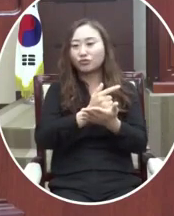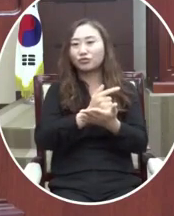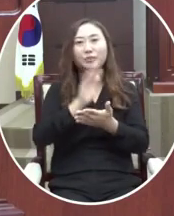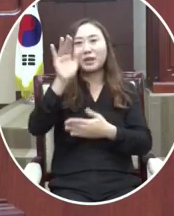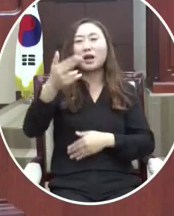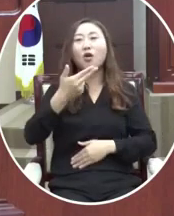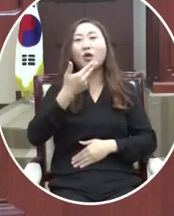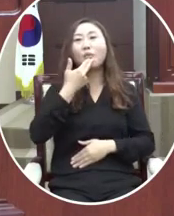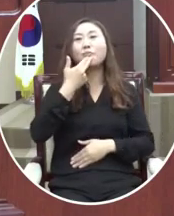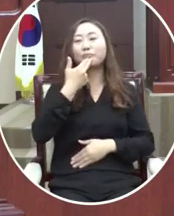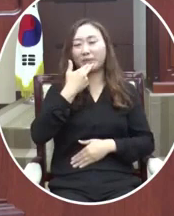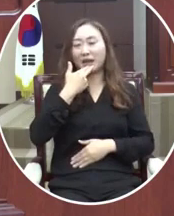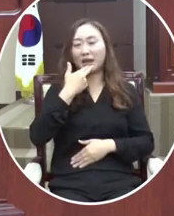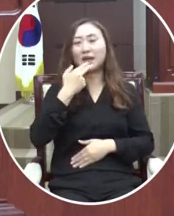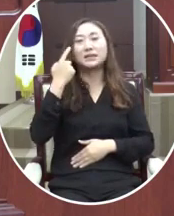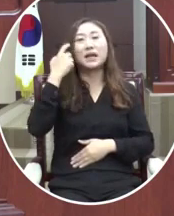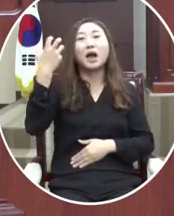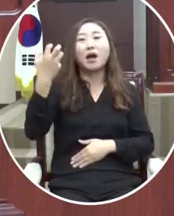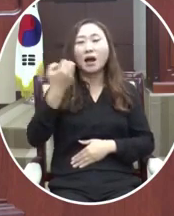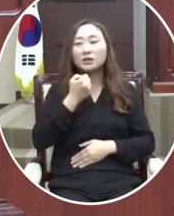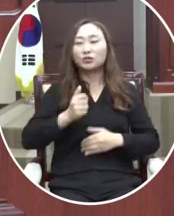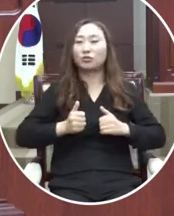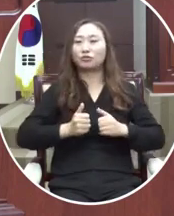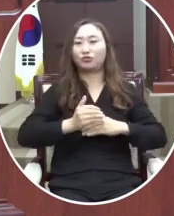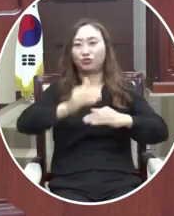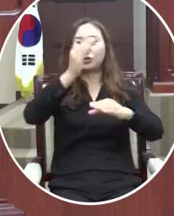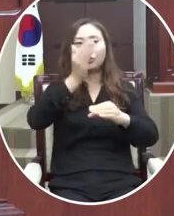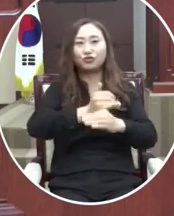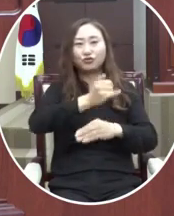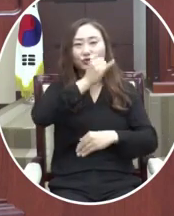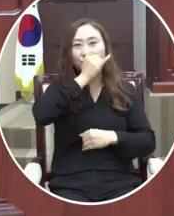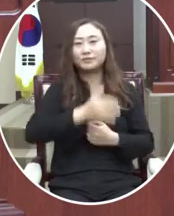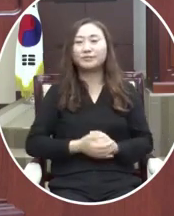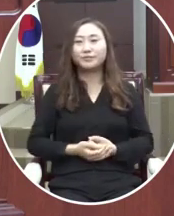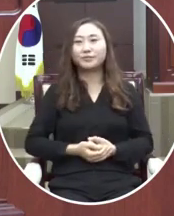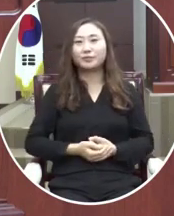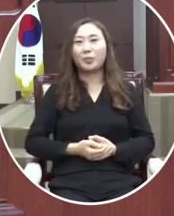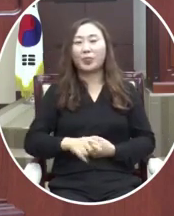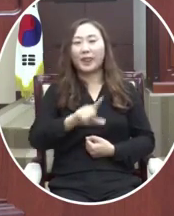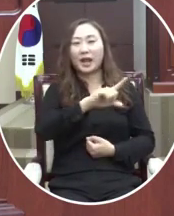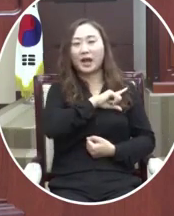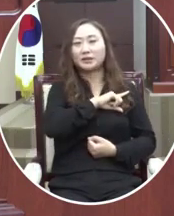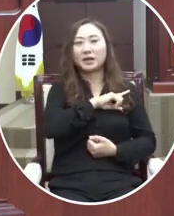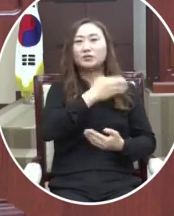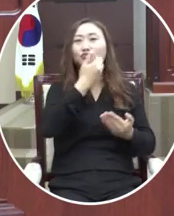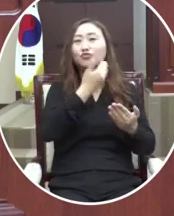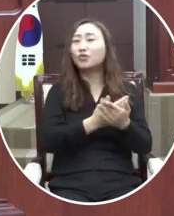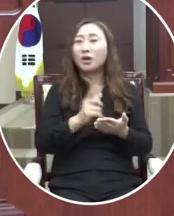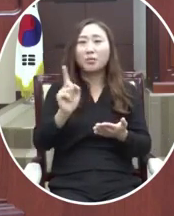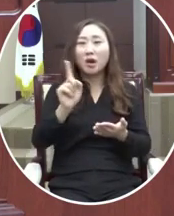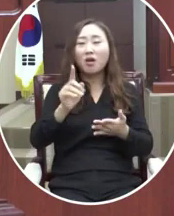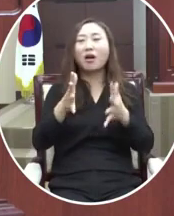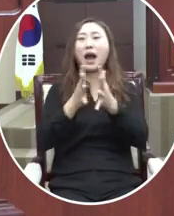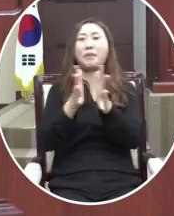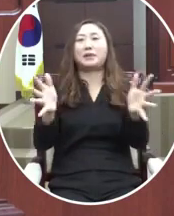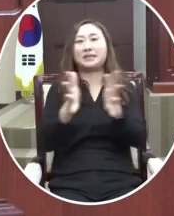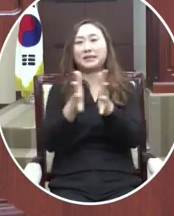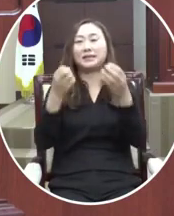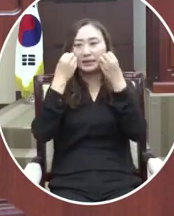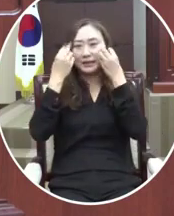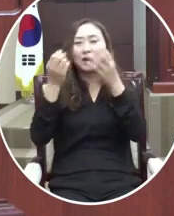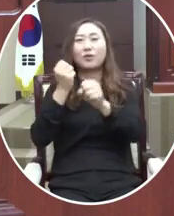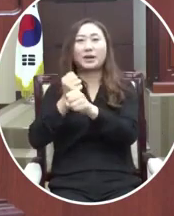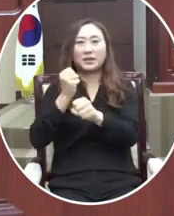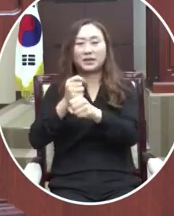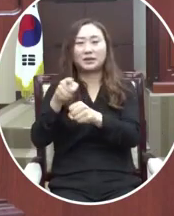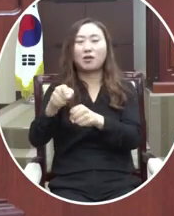노원영 재건축을 추진해 왔습니다 구민들 역시 민선 8기 2년 차에 가장 집중해야 할 분야로 재개발